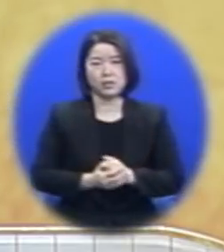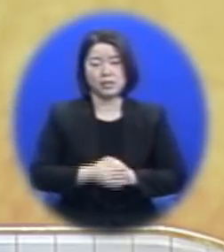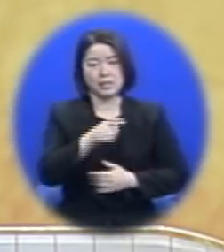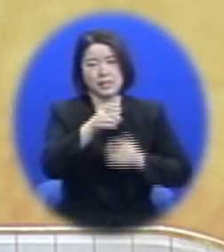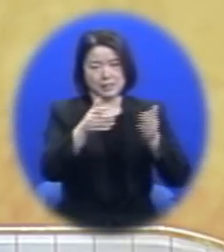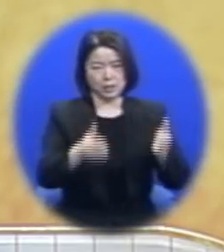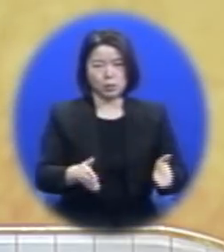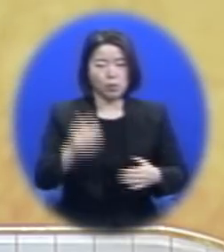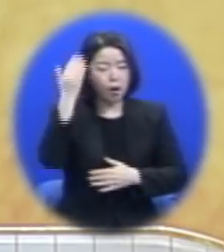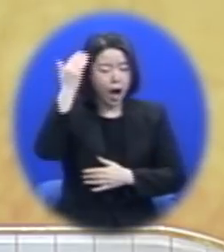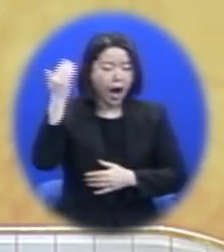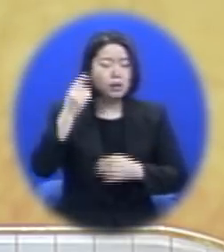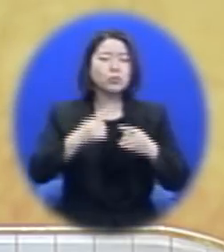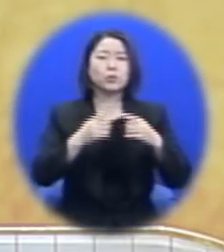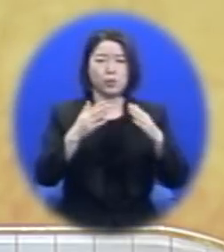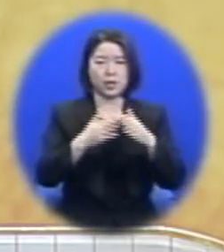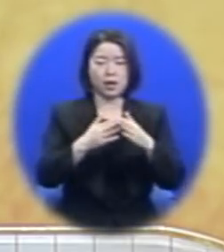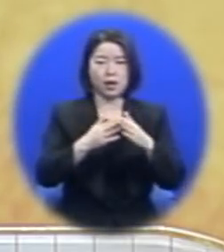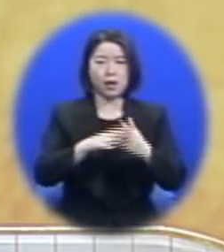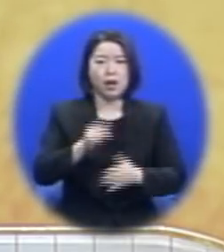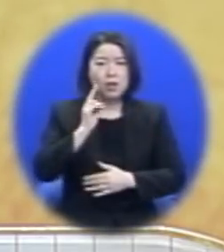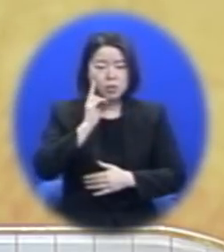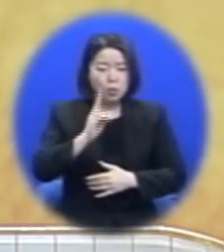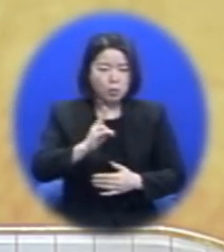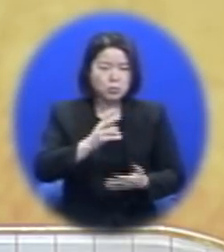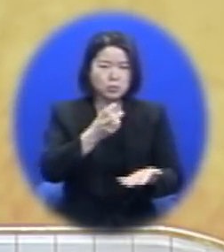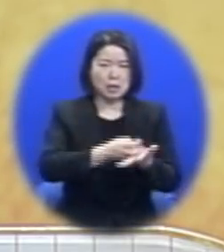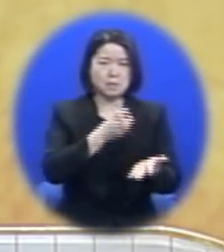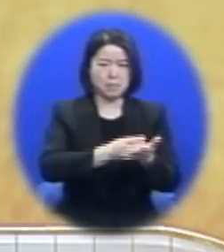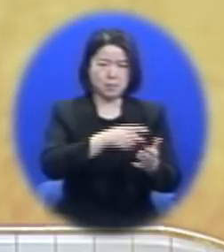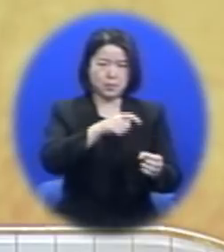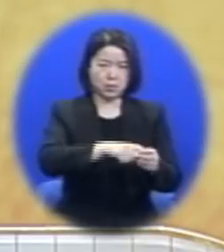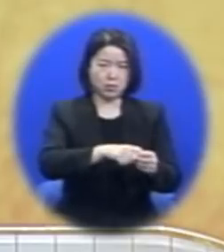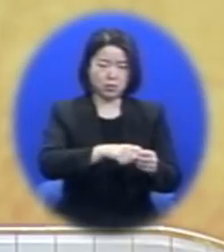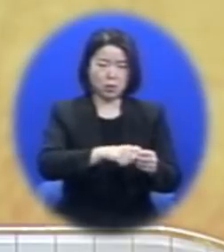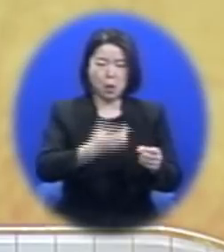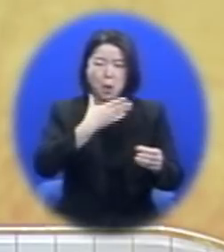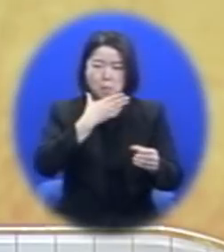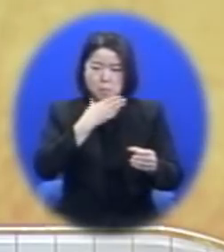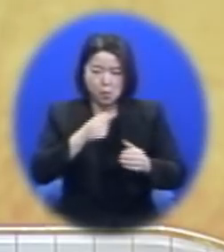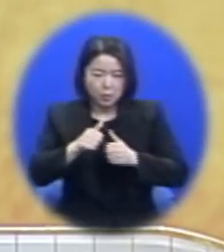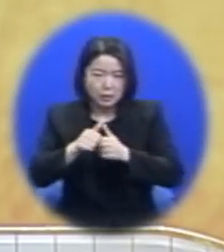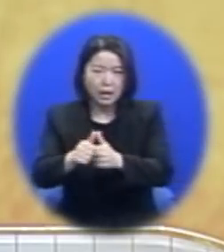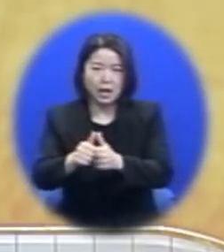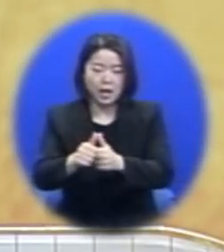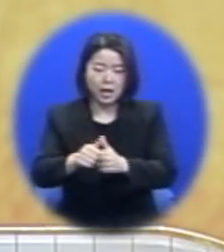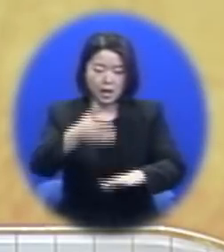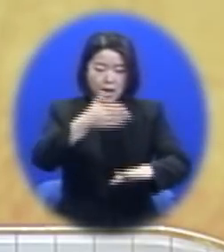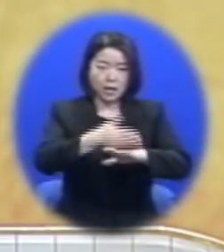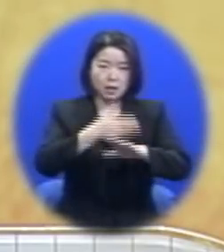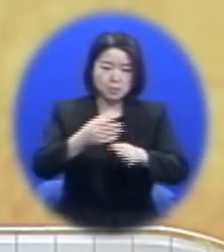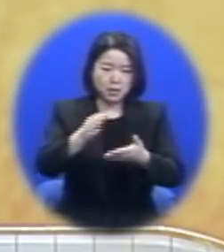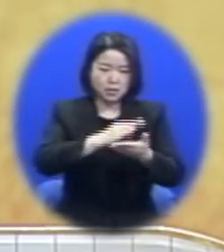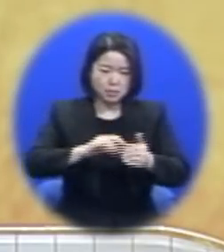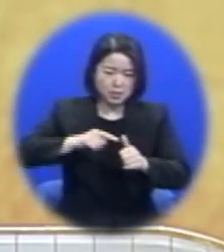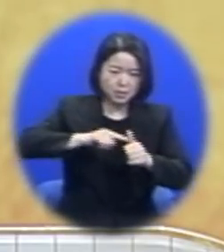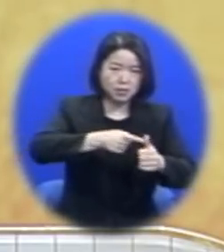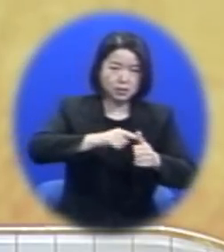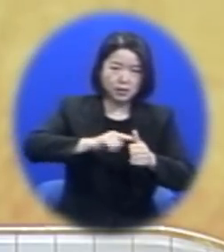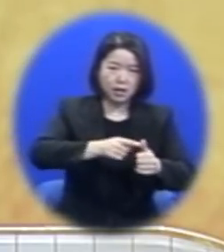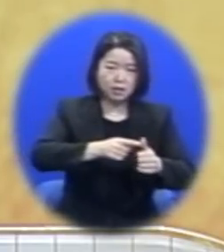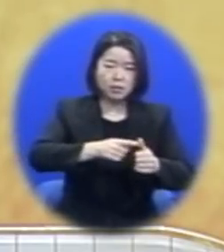그동안에 한국 교회가 너무 율법적으로, 기복적으로 감사헌금을 강요하듯이 해왔던